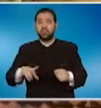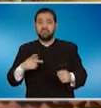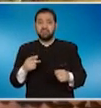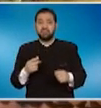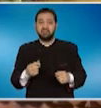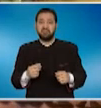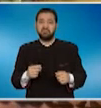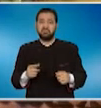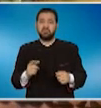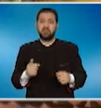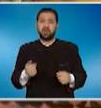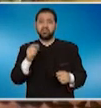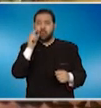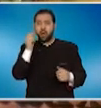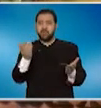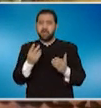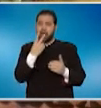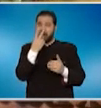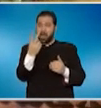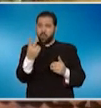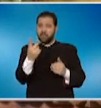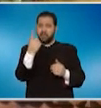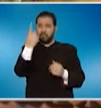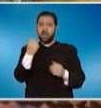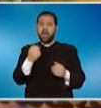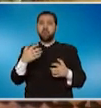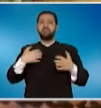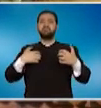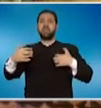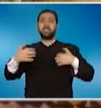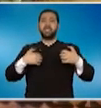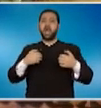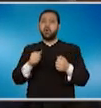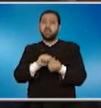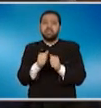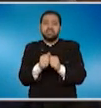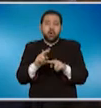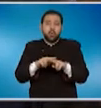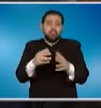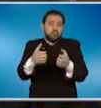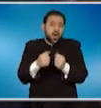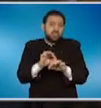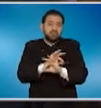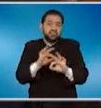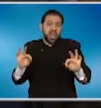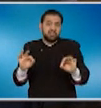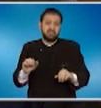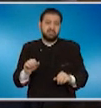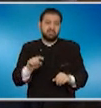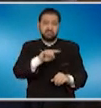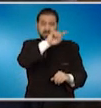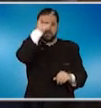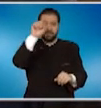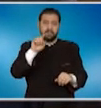Suntem doar niște spectatori pasivi la această revelație? Trebuie doar să o acceptăm și atât? Sigur